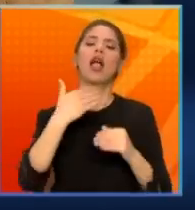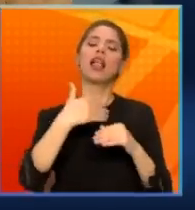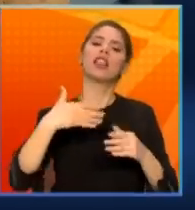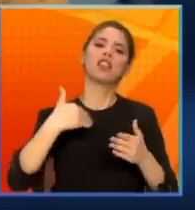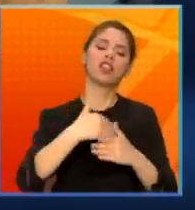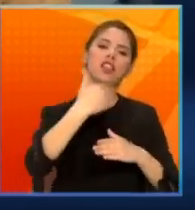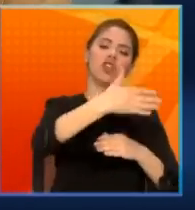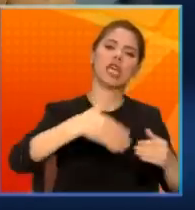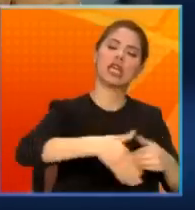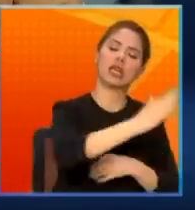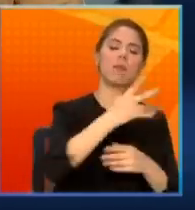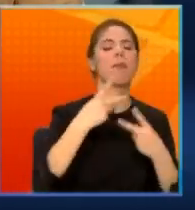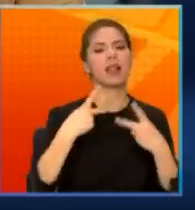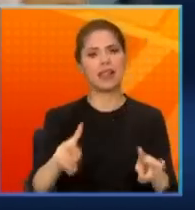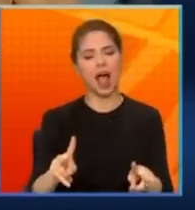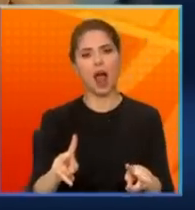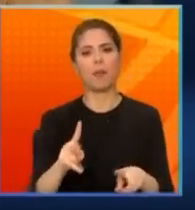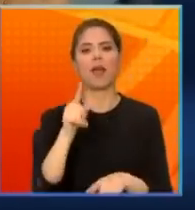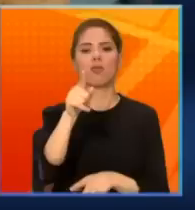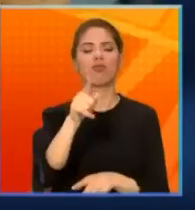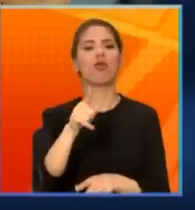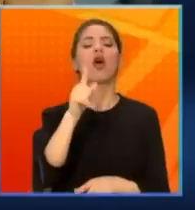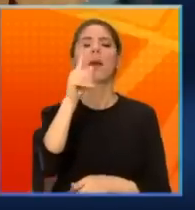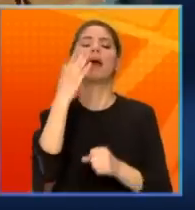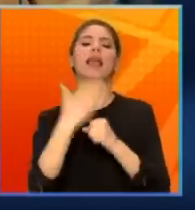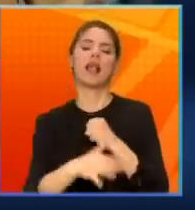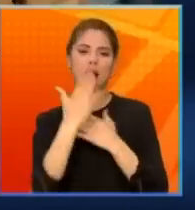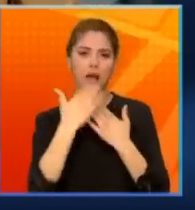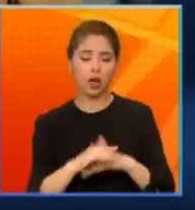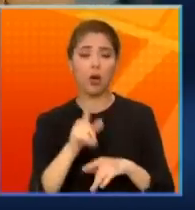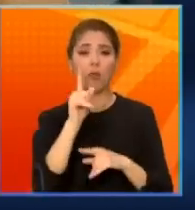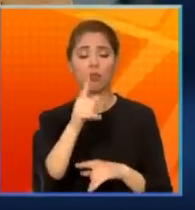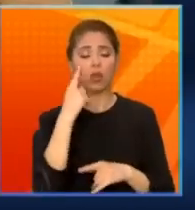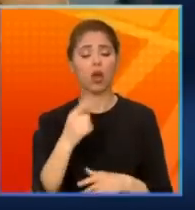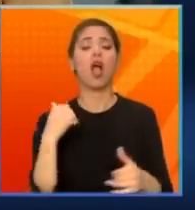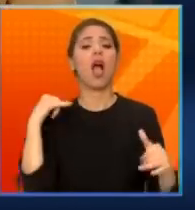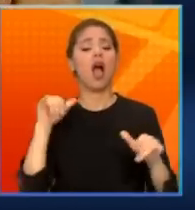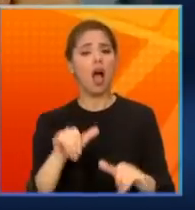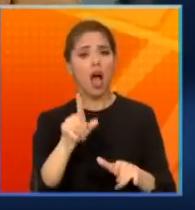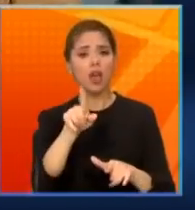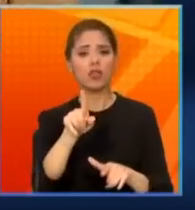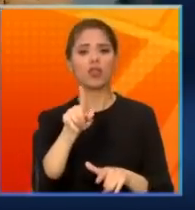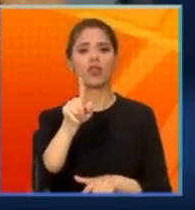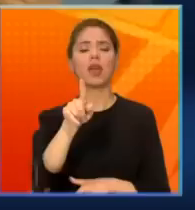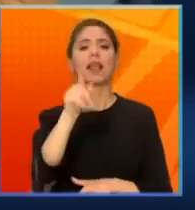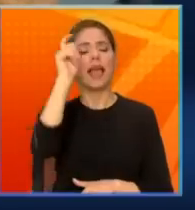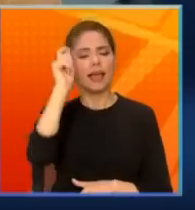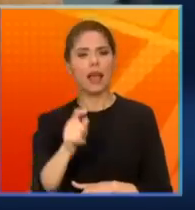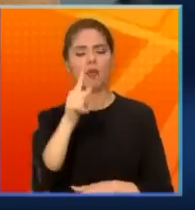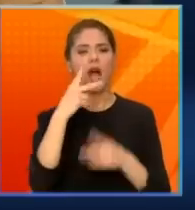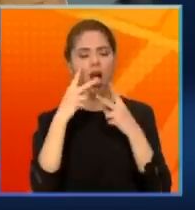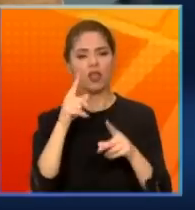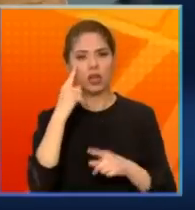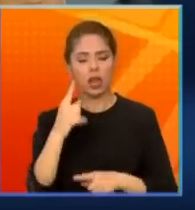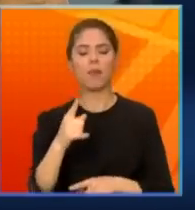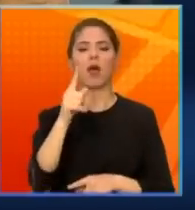görevlerde yer alan kişilerin sokağa çıkmalarında herhangi bir kısıtlama olmayacak. Yine aynı şekilde yapılan o açıklamayla,